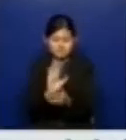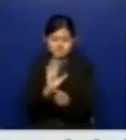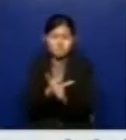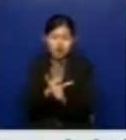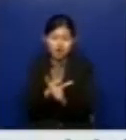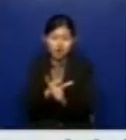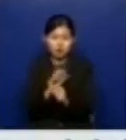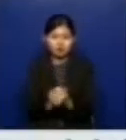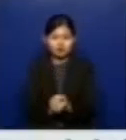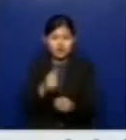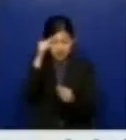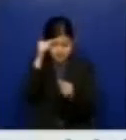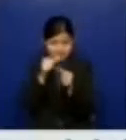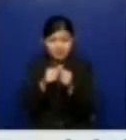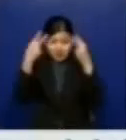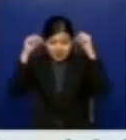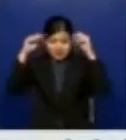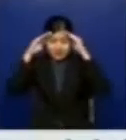พอแล้วจำไว้นะครับท่านประยุท